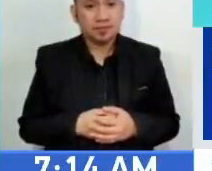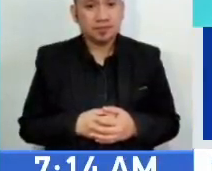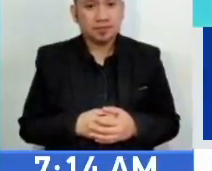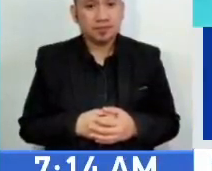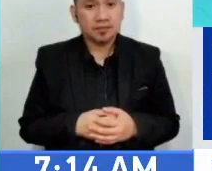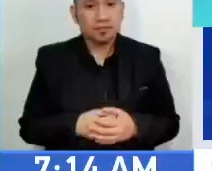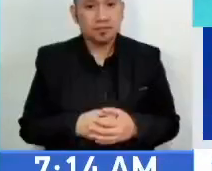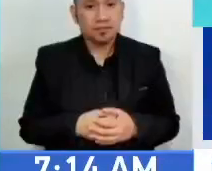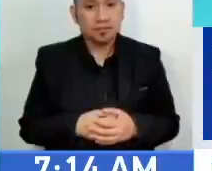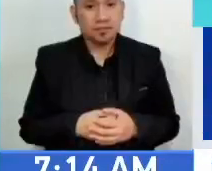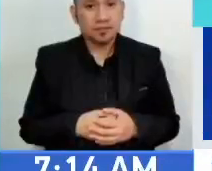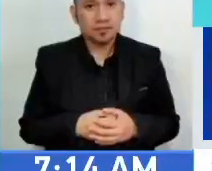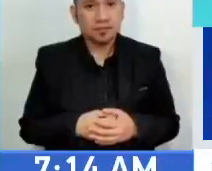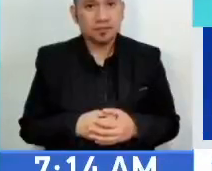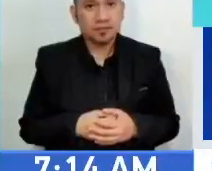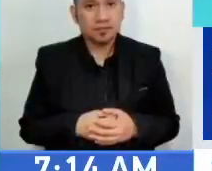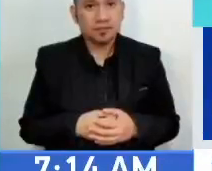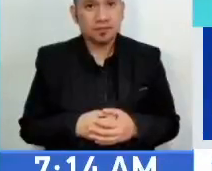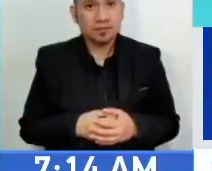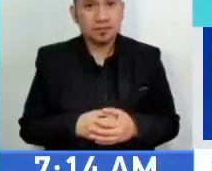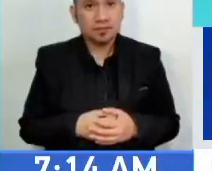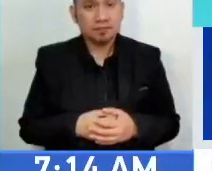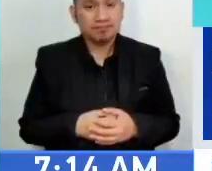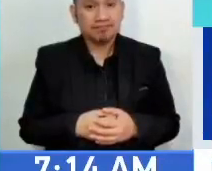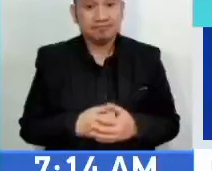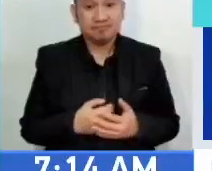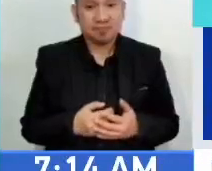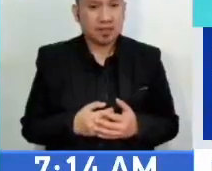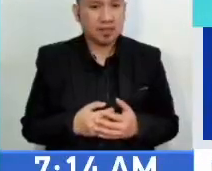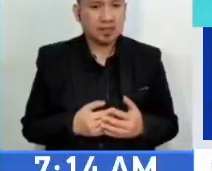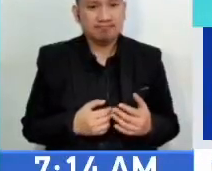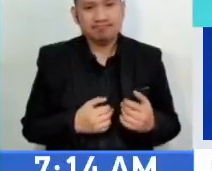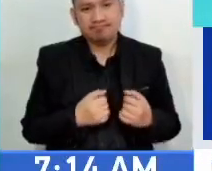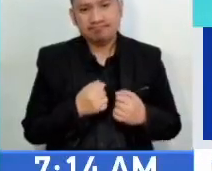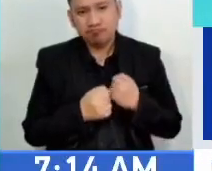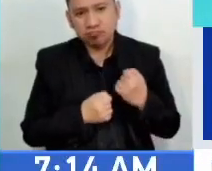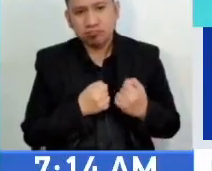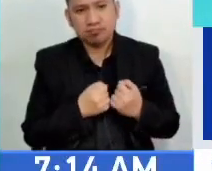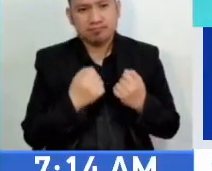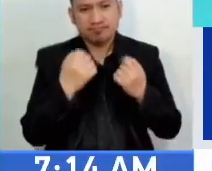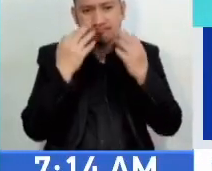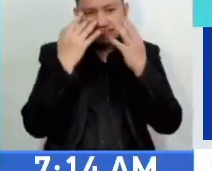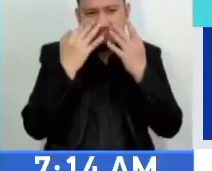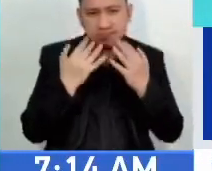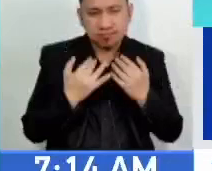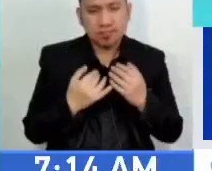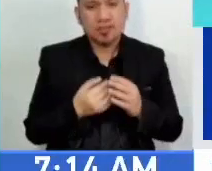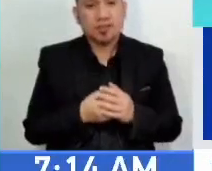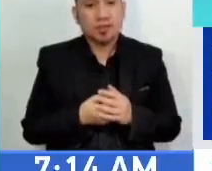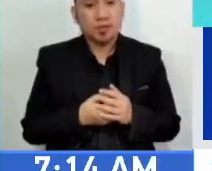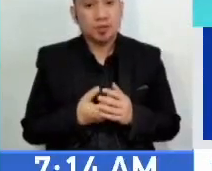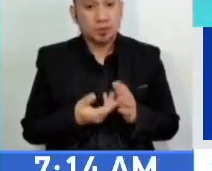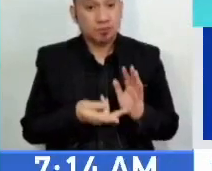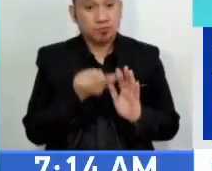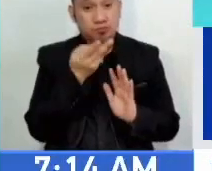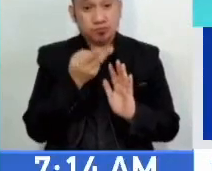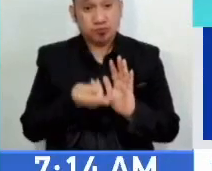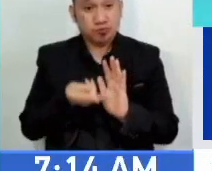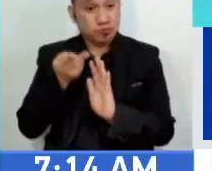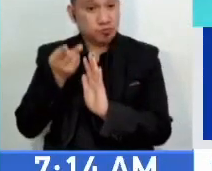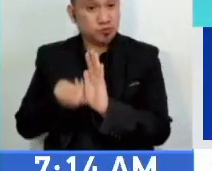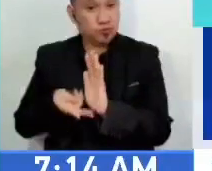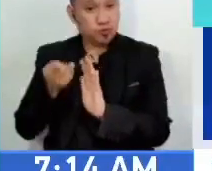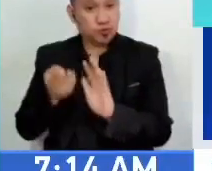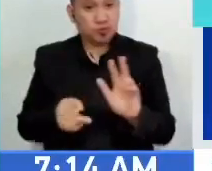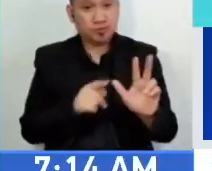Napuno ng hinagpis ang Subic Prime Garden Memorial Park kahapon nang ilibing ang mga labini na Romeo Laudencia Mexico, Dexter